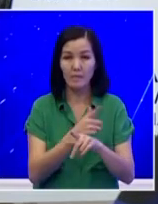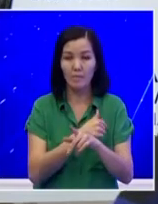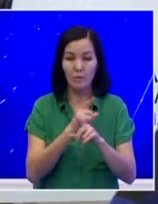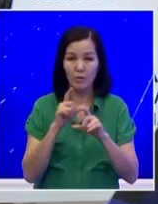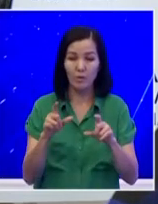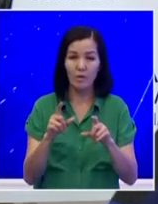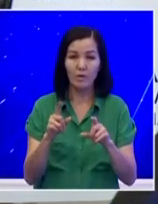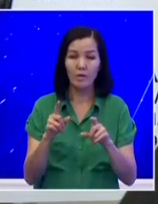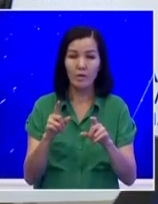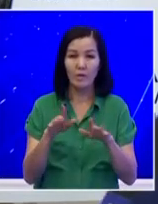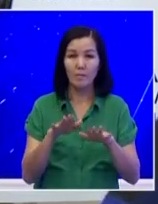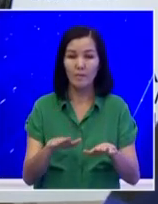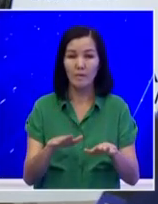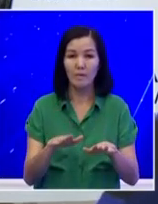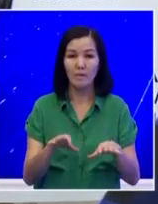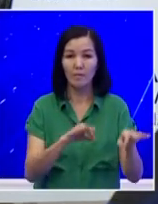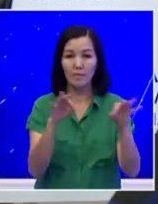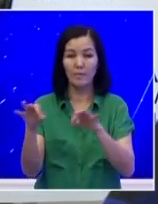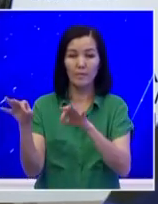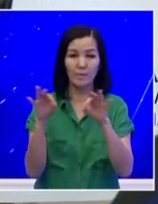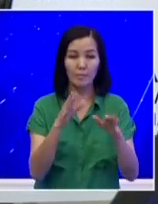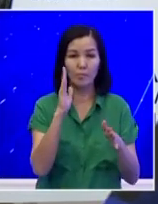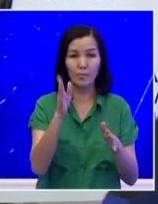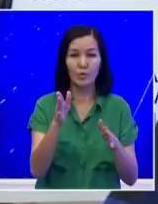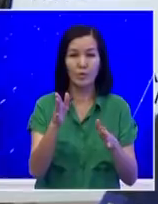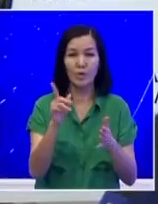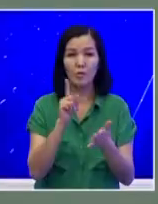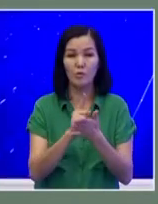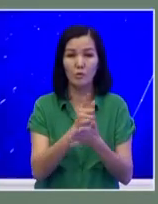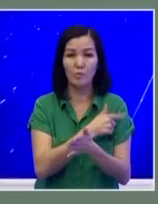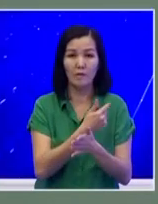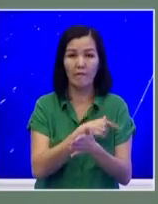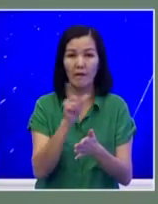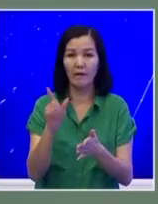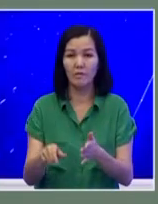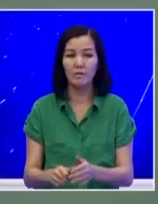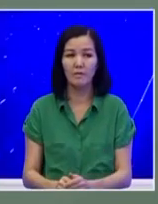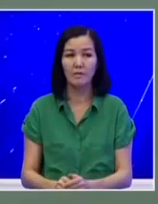мобильном пункте передвижном, рекрутском. Там есть, должен быть врач.